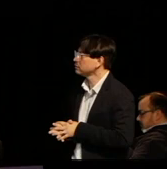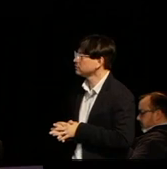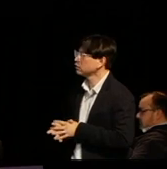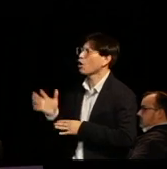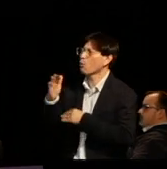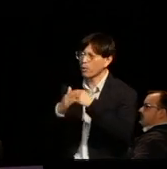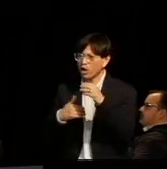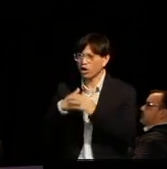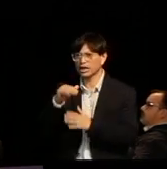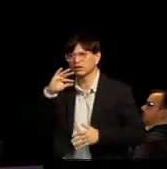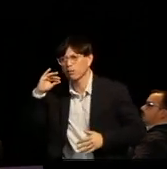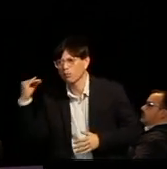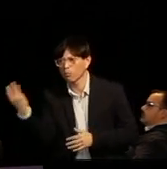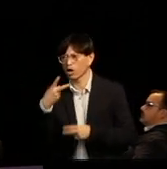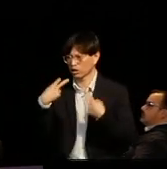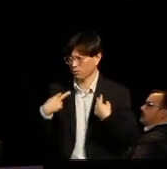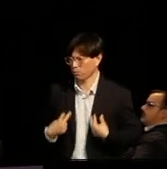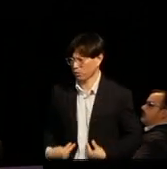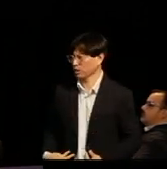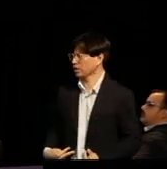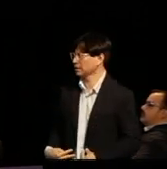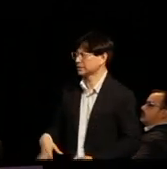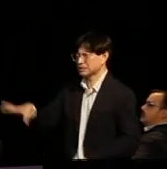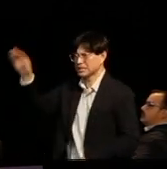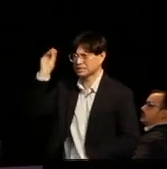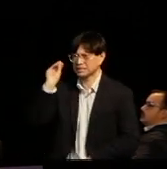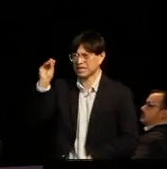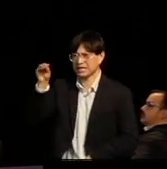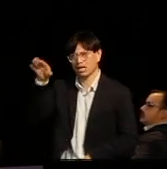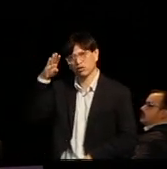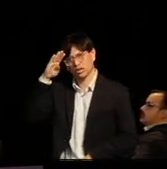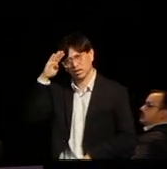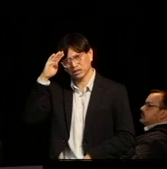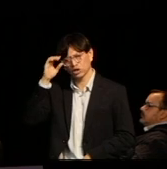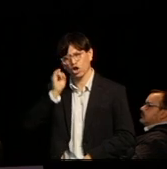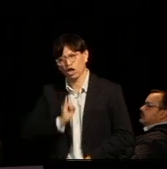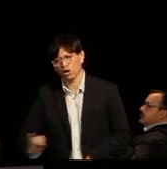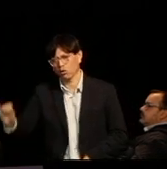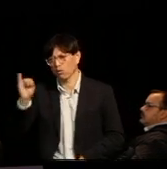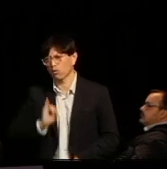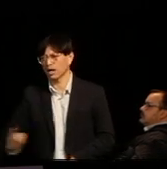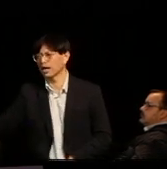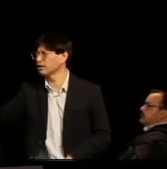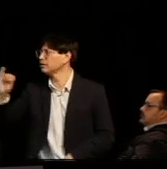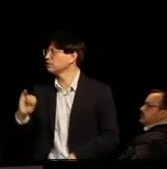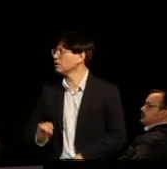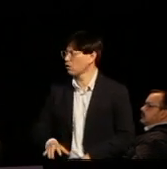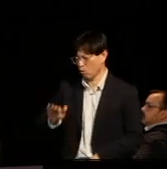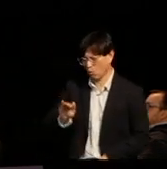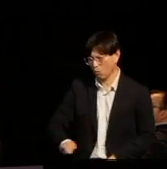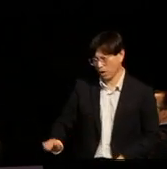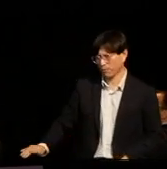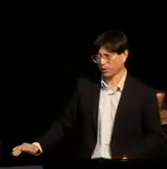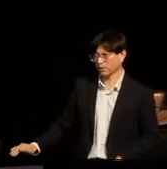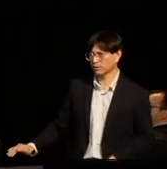che tutti quanti possano vivere bene senza chiedere un'attenzione troppo prolungata perché magari un so un bambino